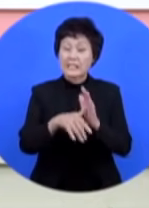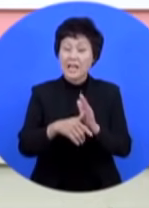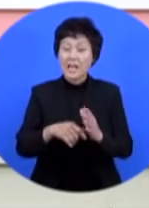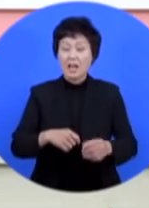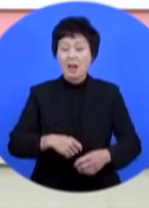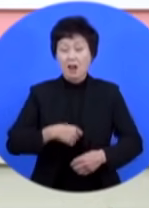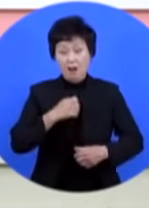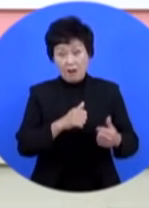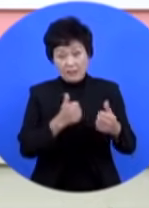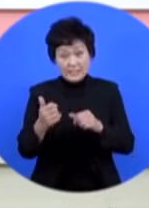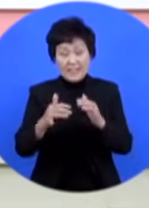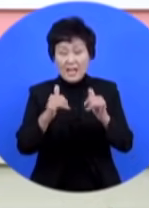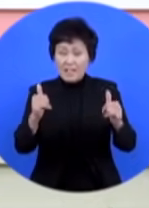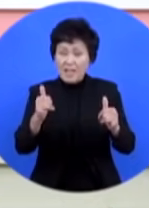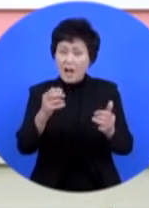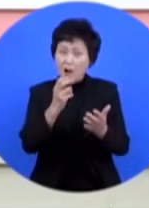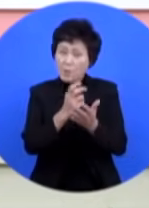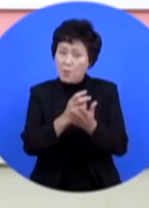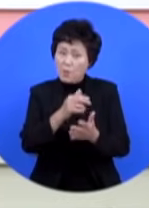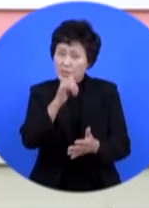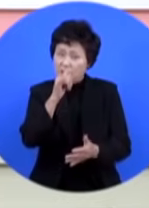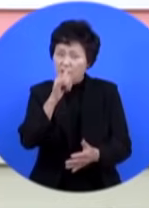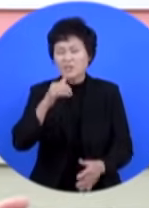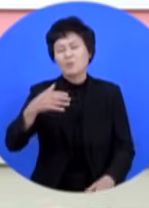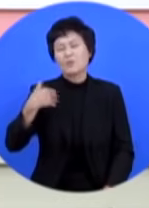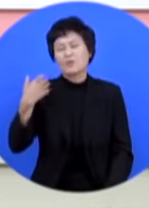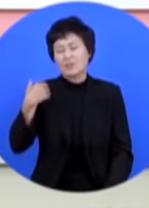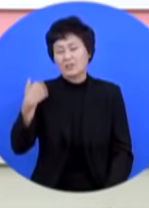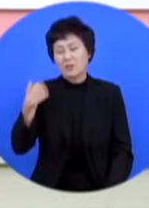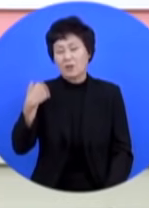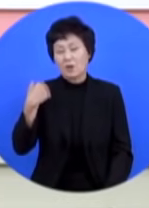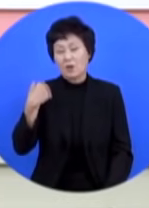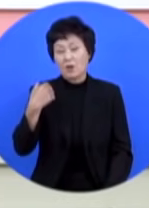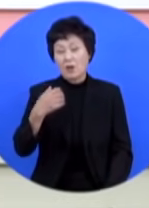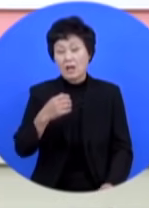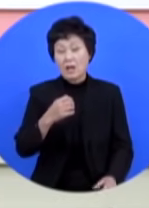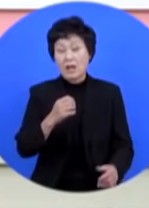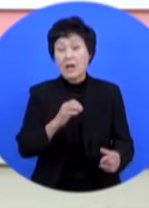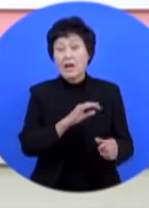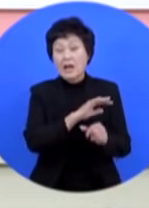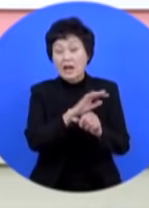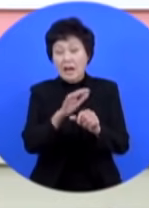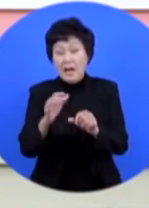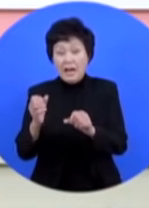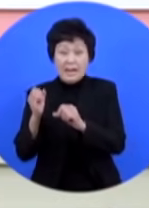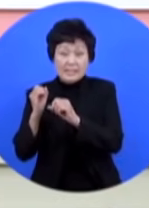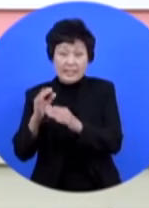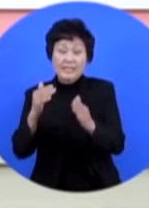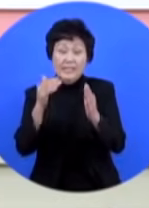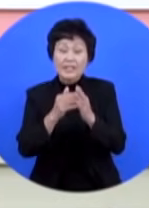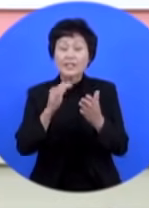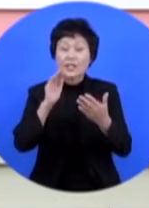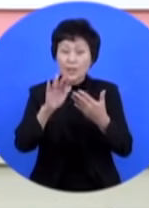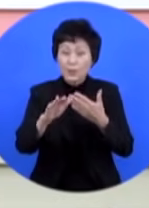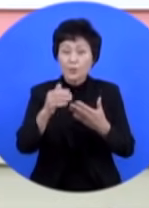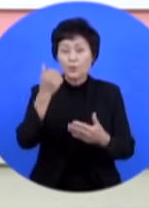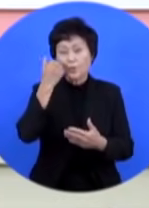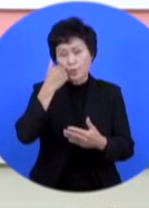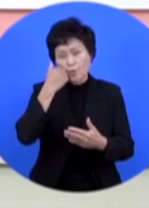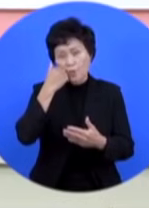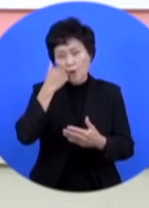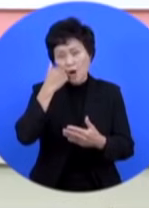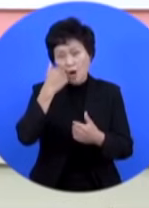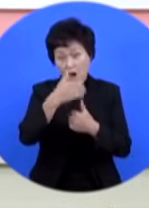사실은 몰랐지만은 예. 장례식 이후에 그것도 한 달 이후에 누군가의 권유에 따라서